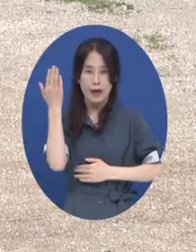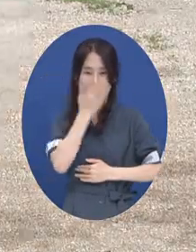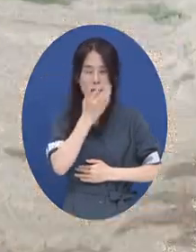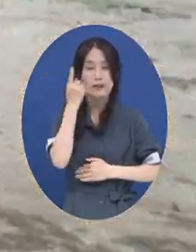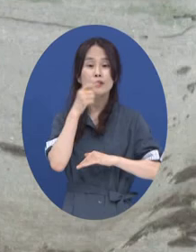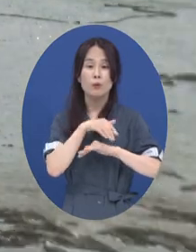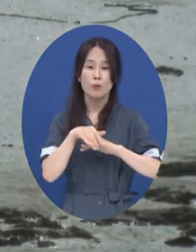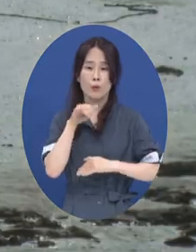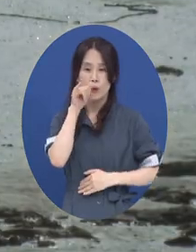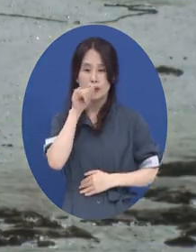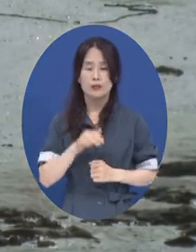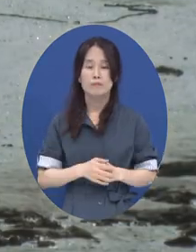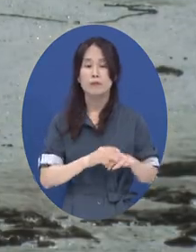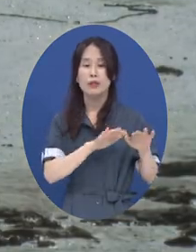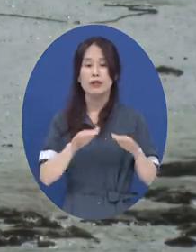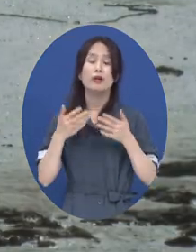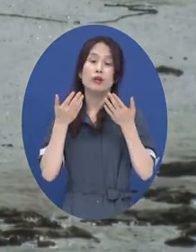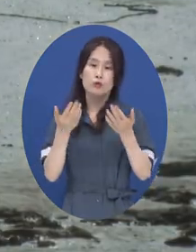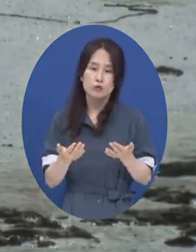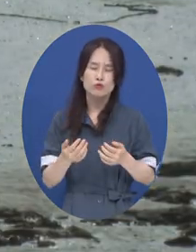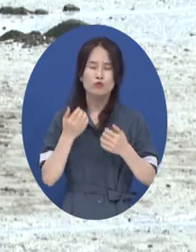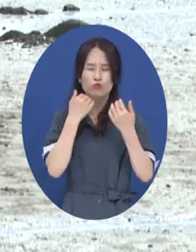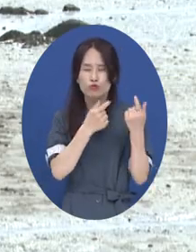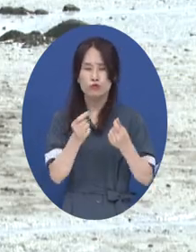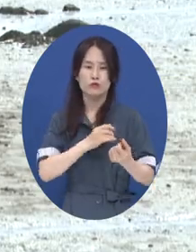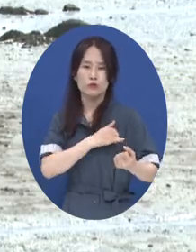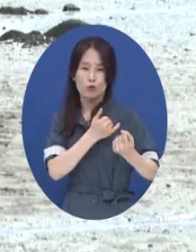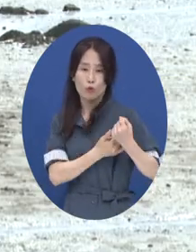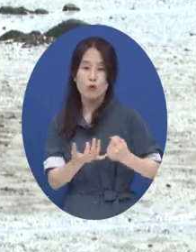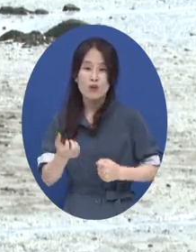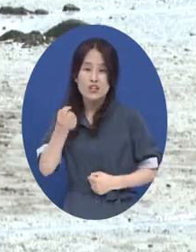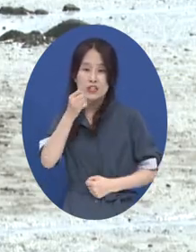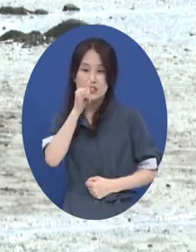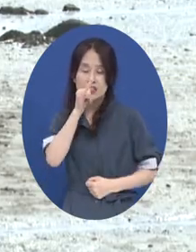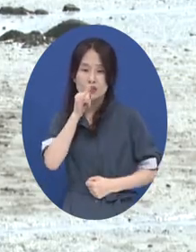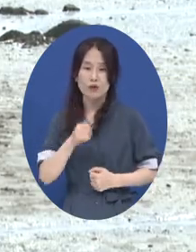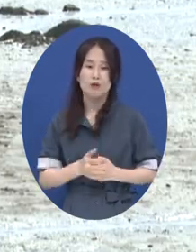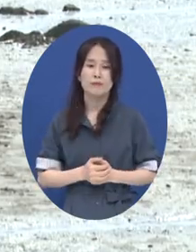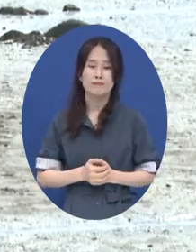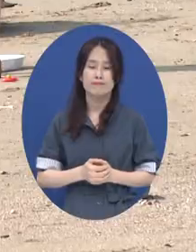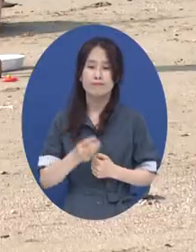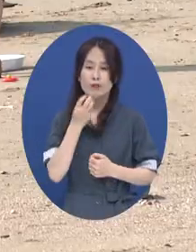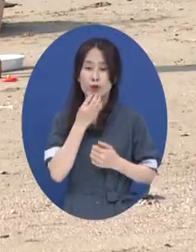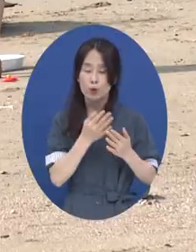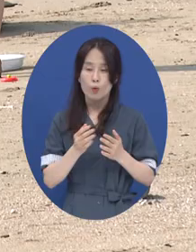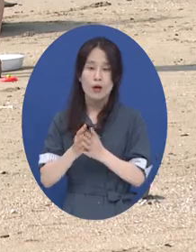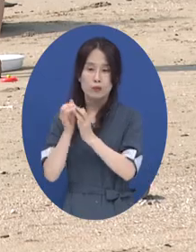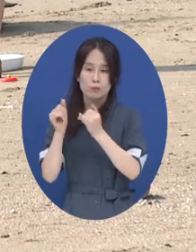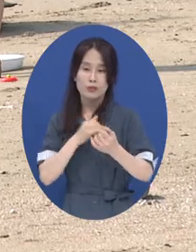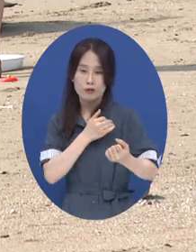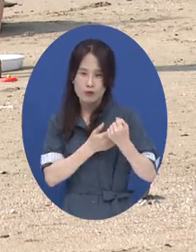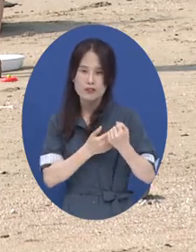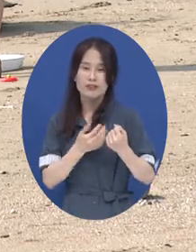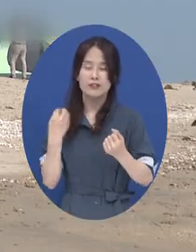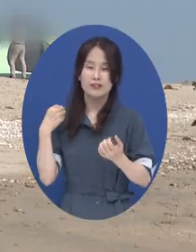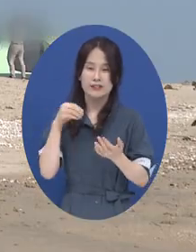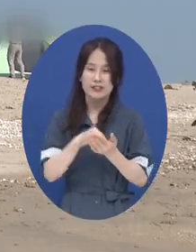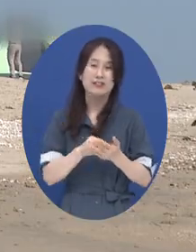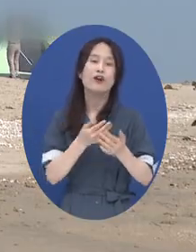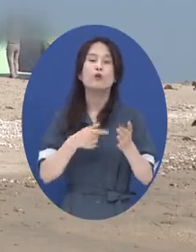있습니다. 바닷가에서의 휴식은 누구나 누릴 수 있는 권리입니다. 경기도가 도민들의